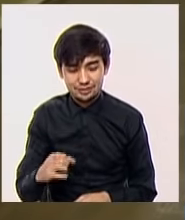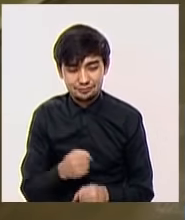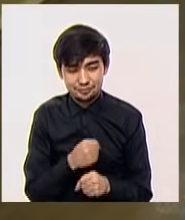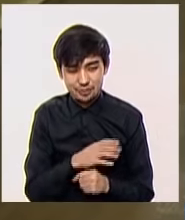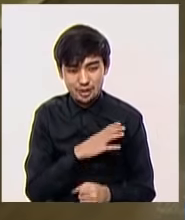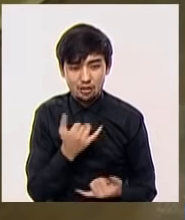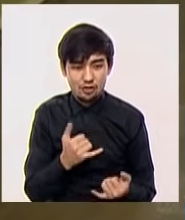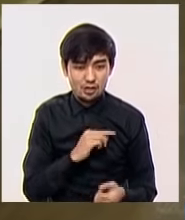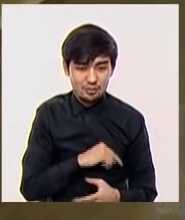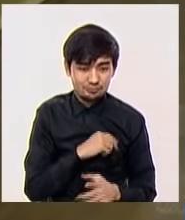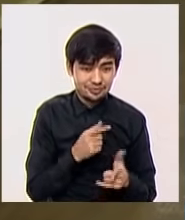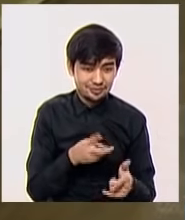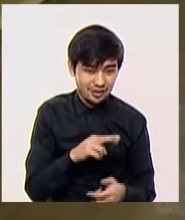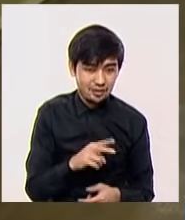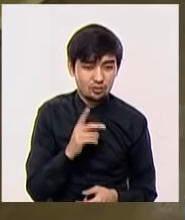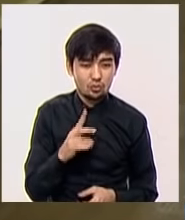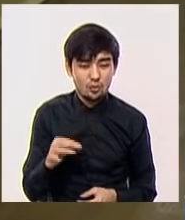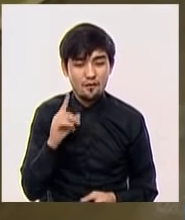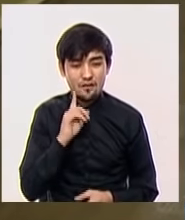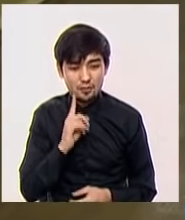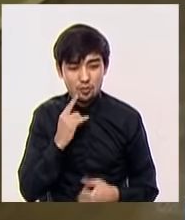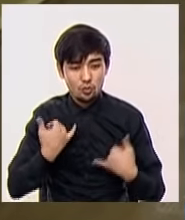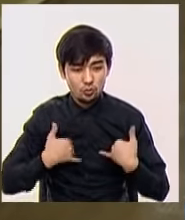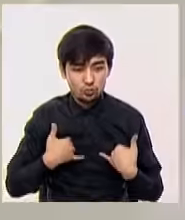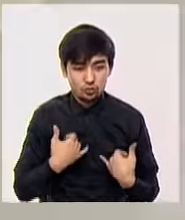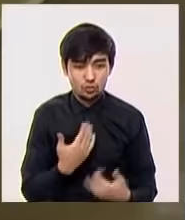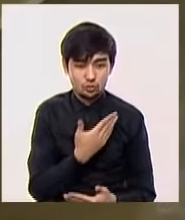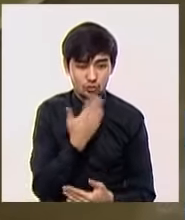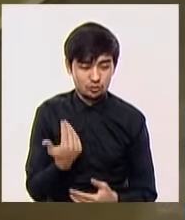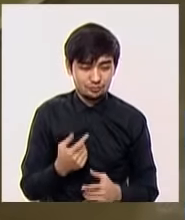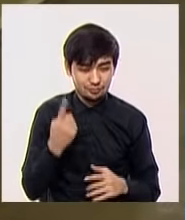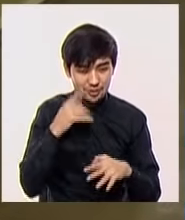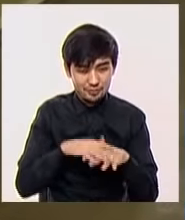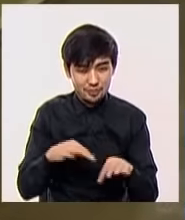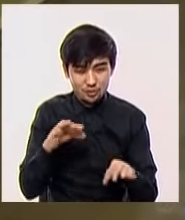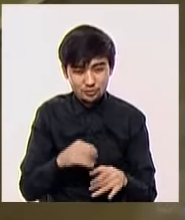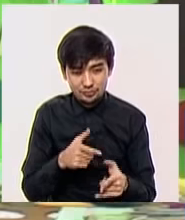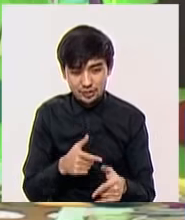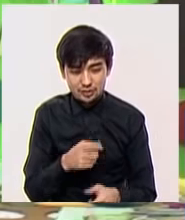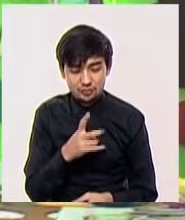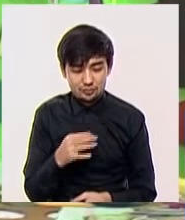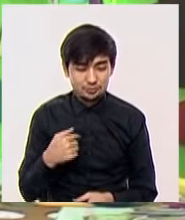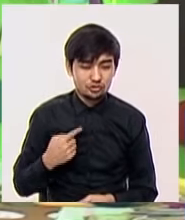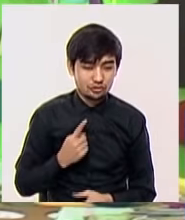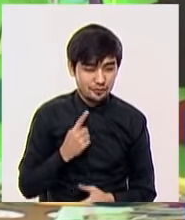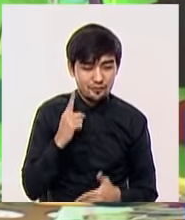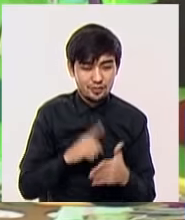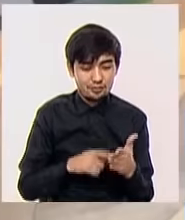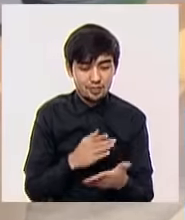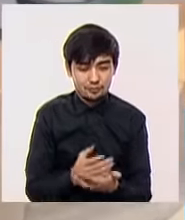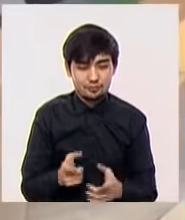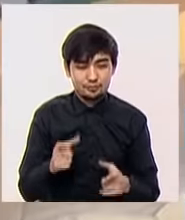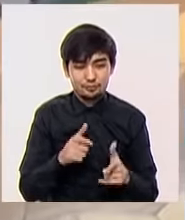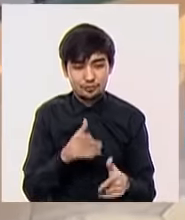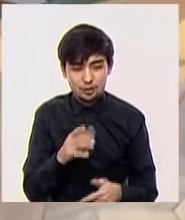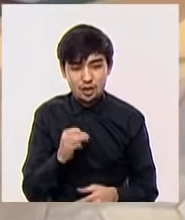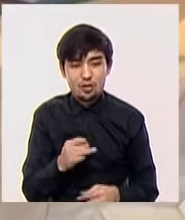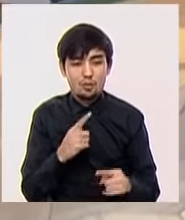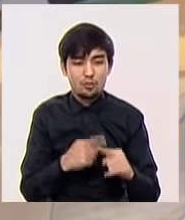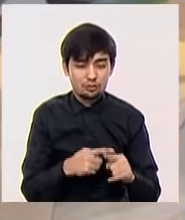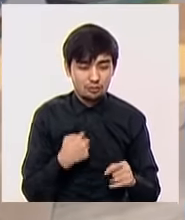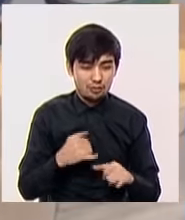вакантную должность но вот пока учителей нет но мы ждем и надеемся возможно педагоги боятся дополнительной